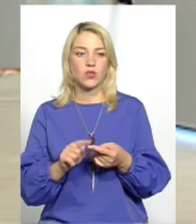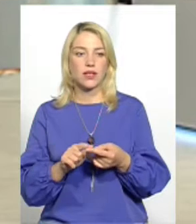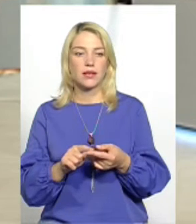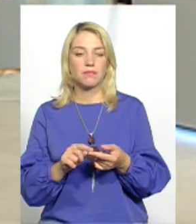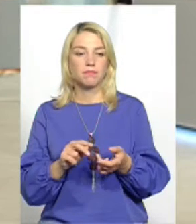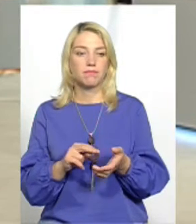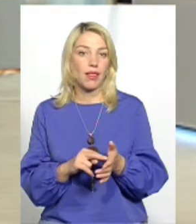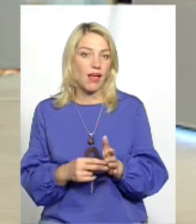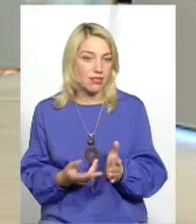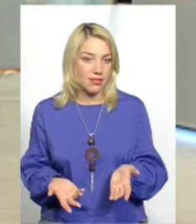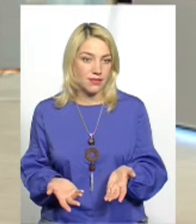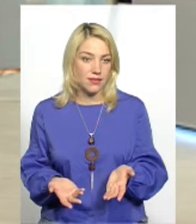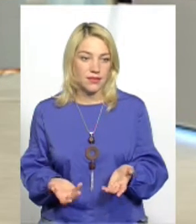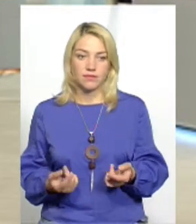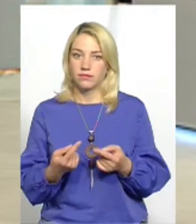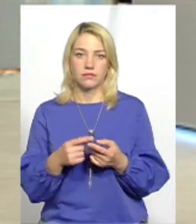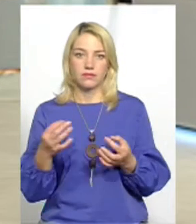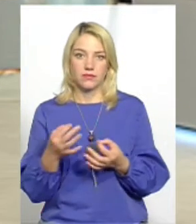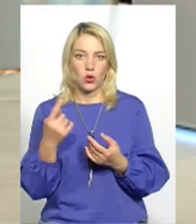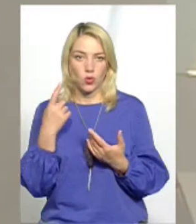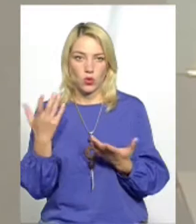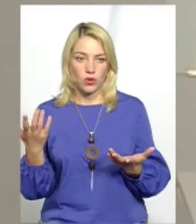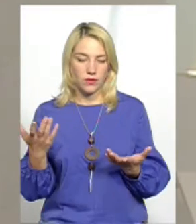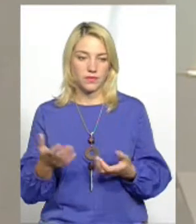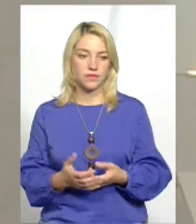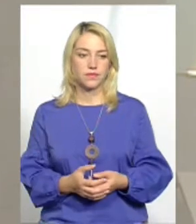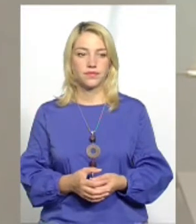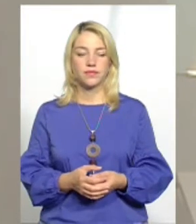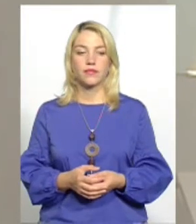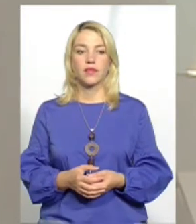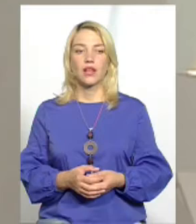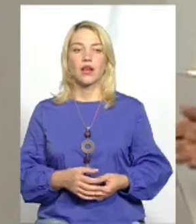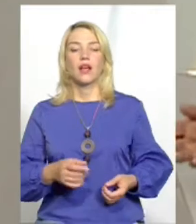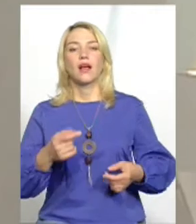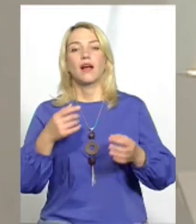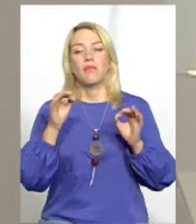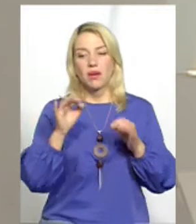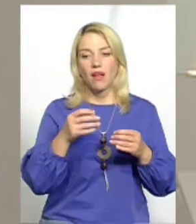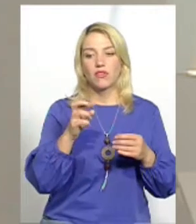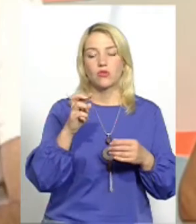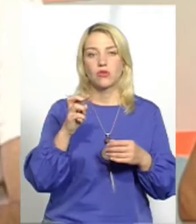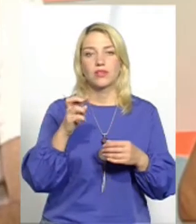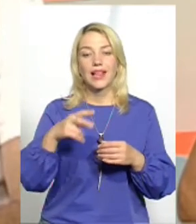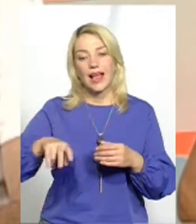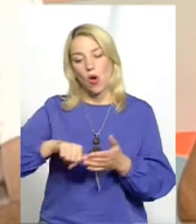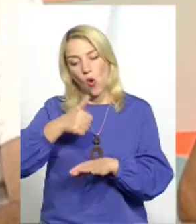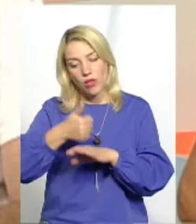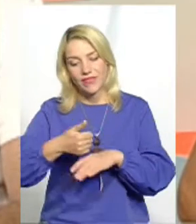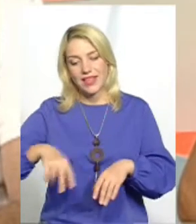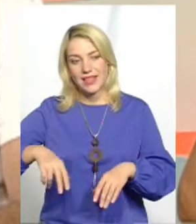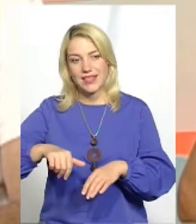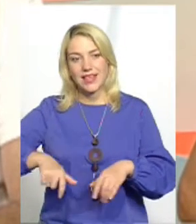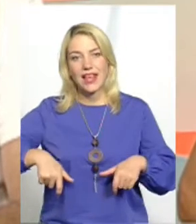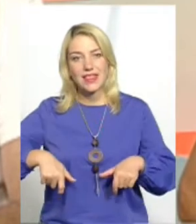план не піднімали взагалі питання. Краще, звісно, відповів генеральний директор, але його немає. Так, можливо, він там